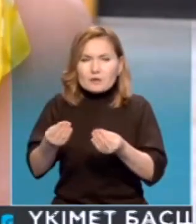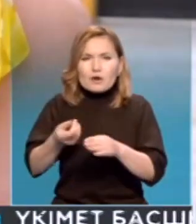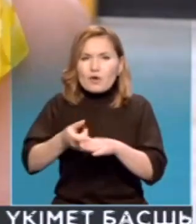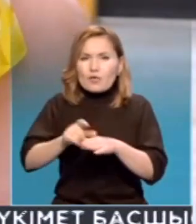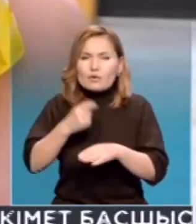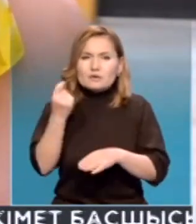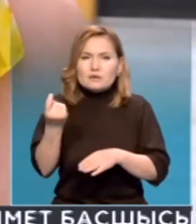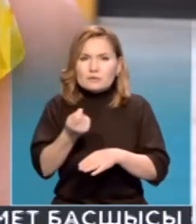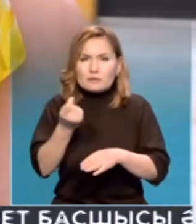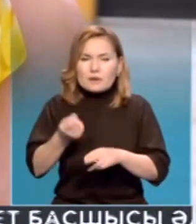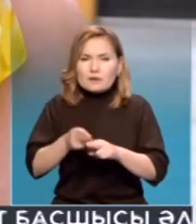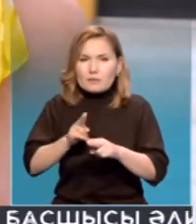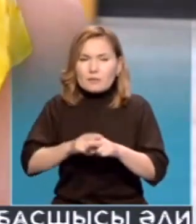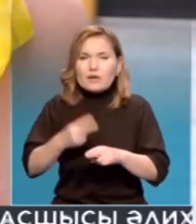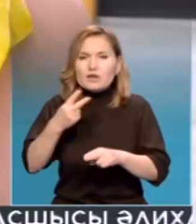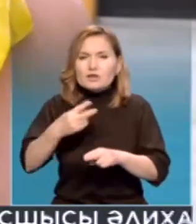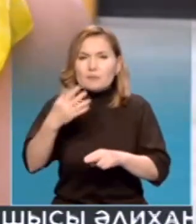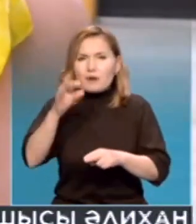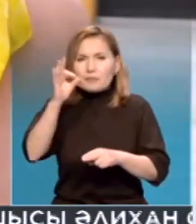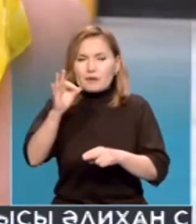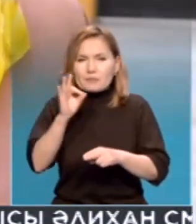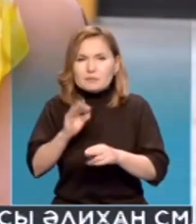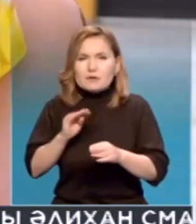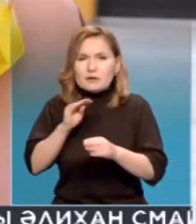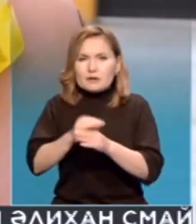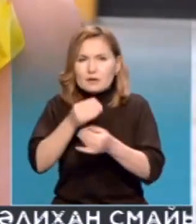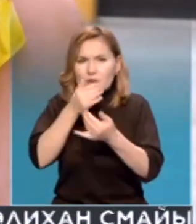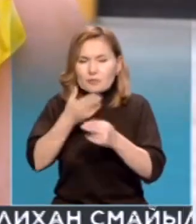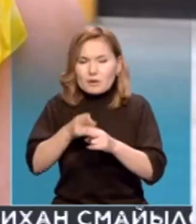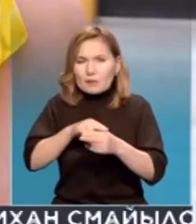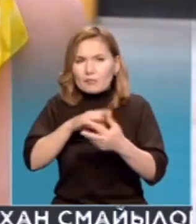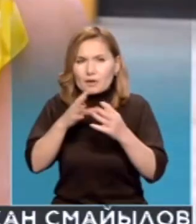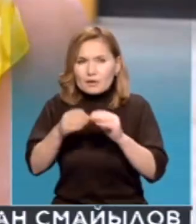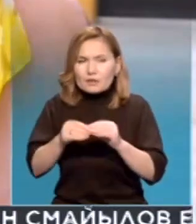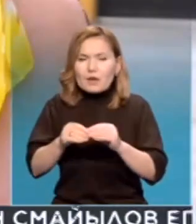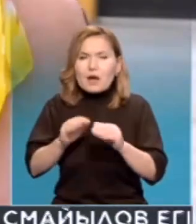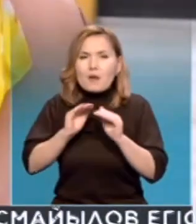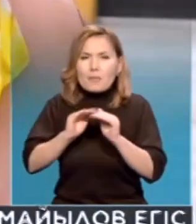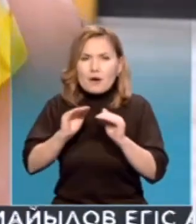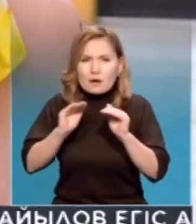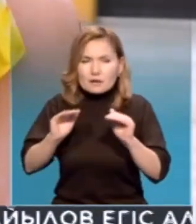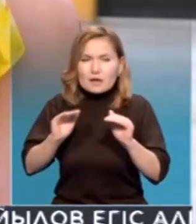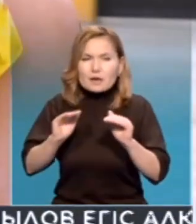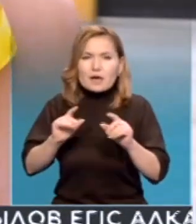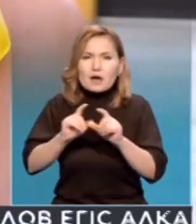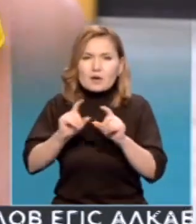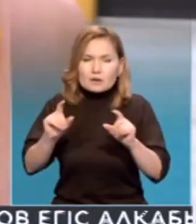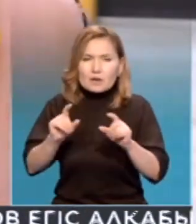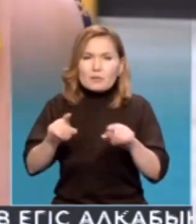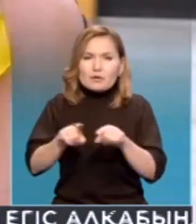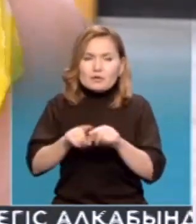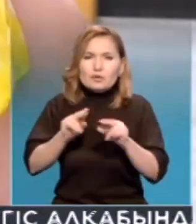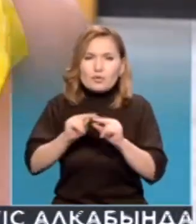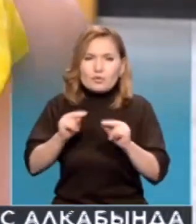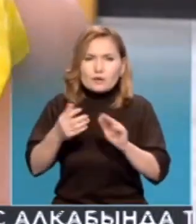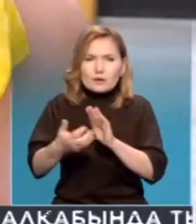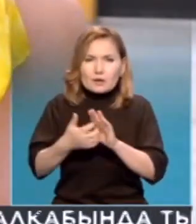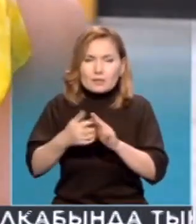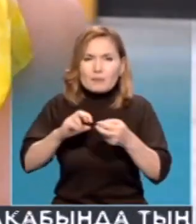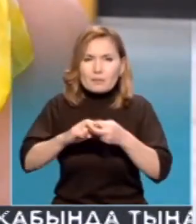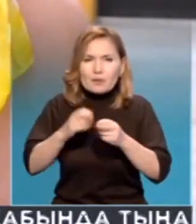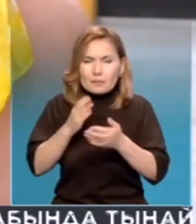жылдағы көрсетіліп жатқан 25%-тік пайызды қоса алмаймыз. Өйткені ол барлығына жетпейді. Біздің ғимараттың жалғалығы мәселесі бойынша одан